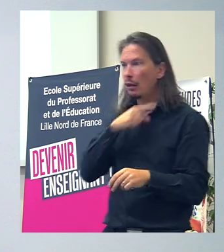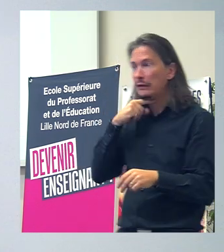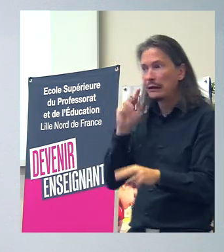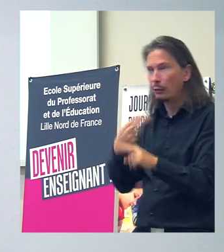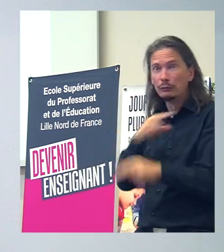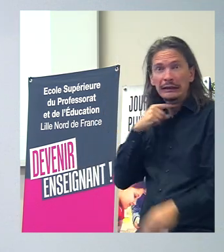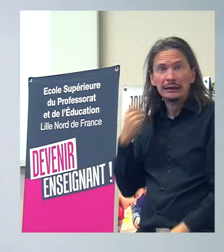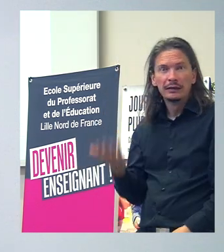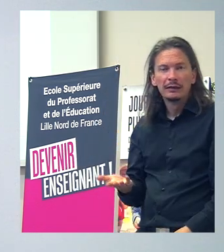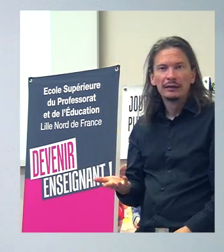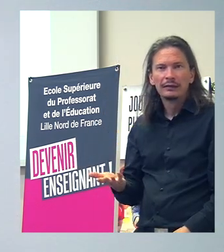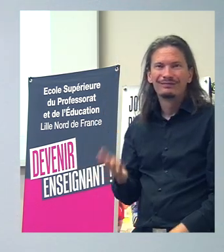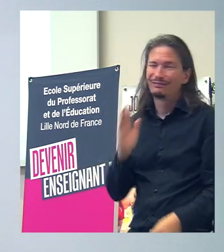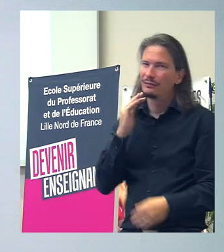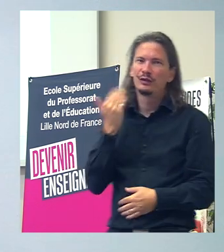répondre. Donc,